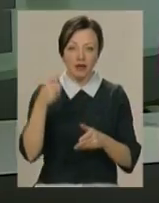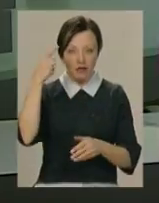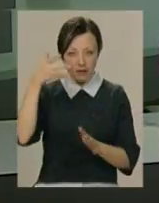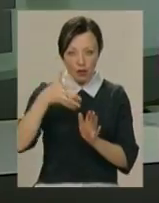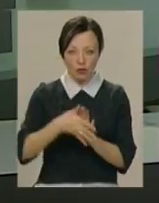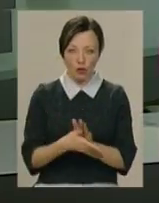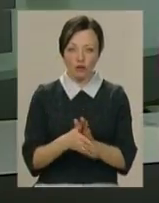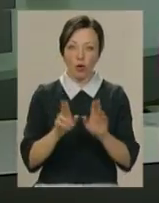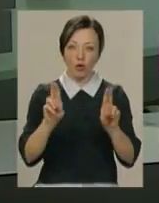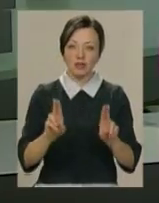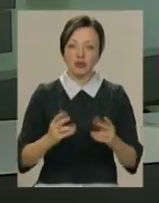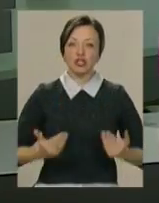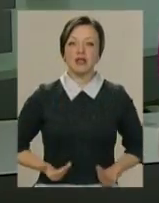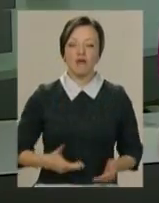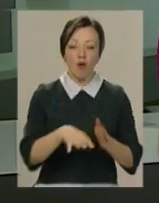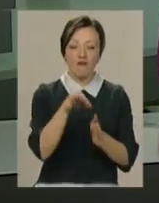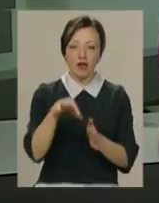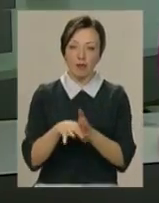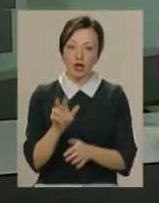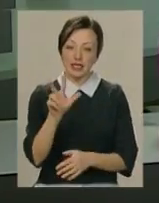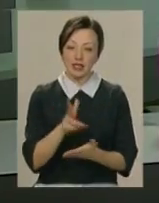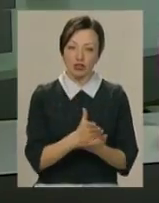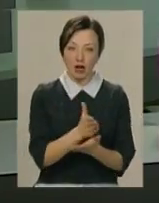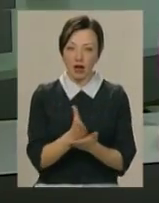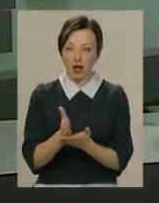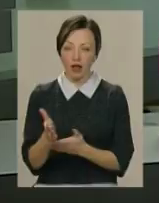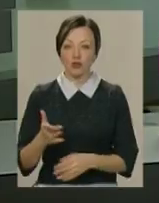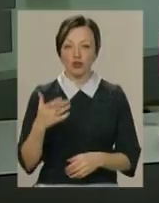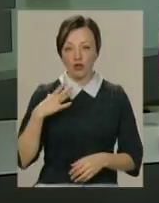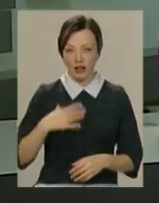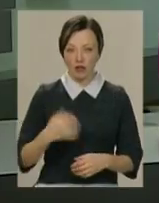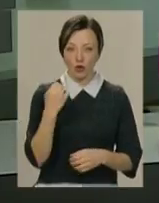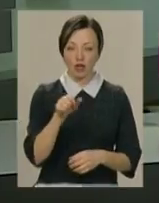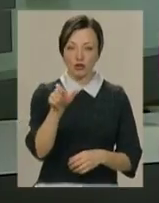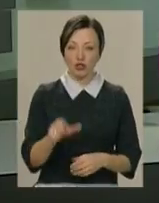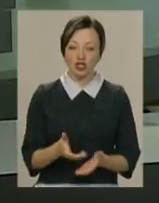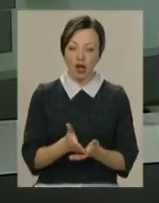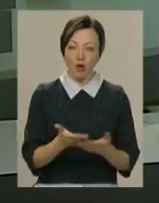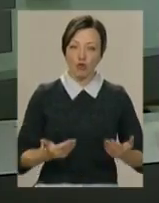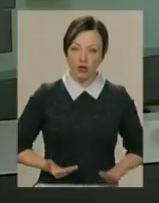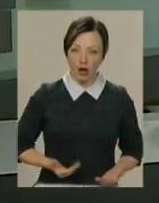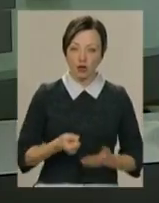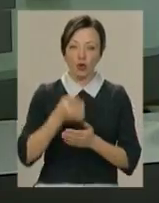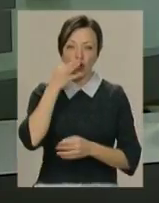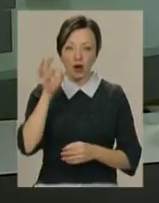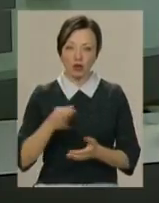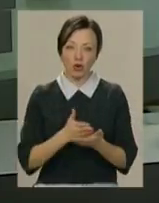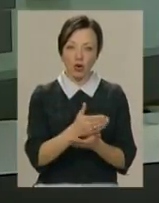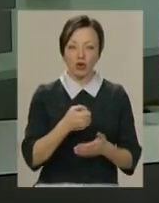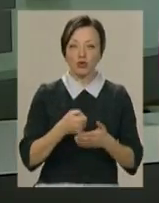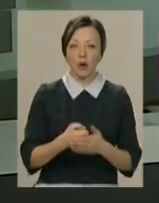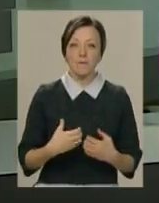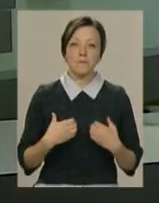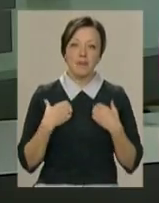філософську концепцію життєвого вибору. Три шляхи, які доведеться здолати людині – це шлях буття, дорога до раю та дорога до